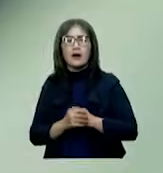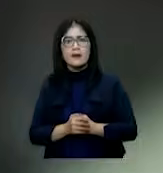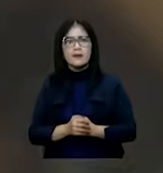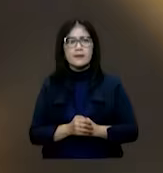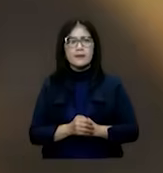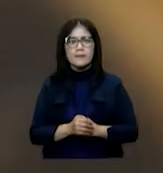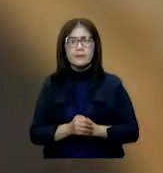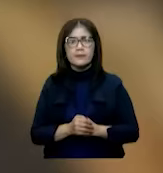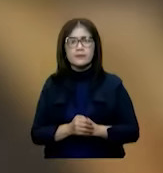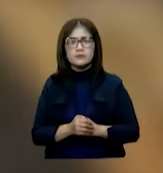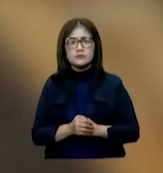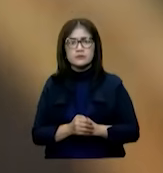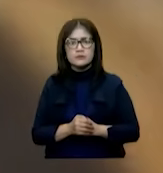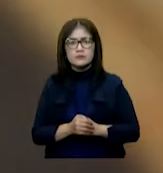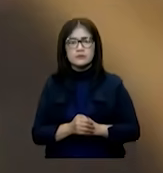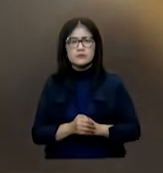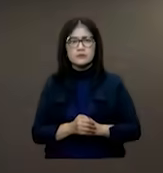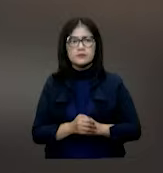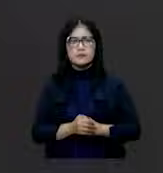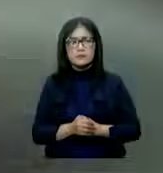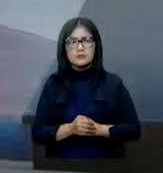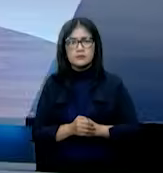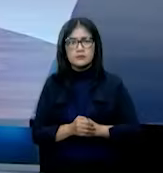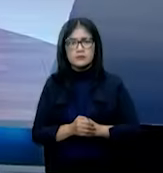Dari Jakarta, Rio Manik, iNews melaporkan.